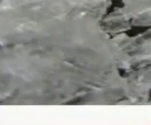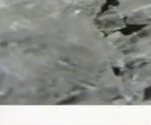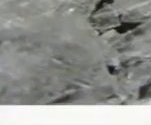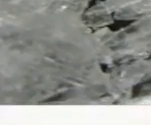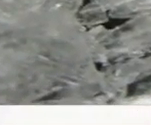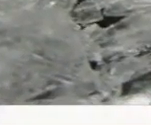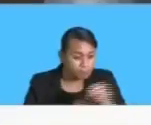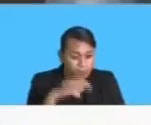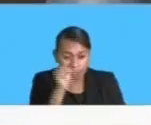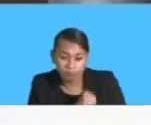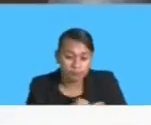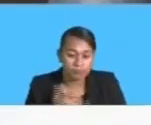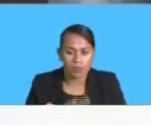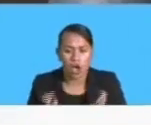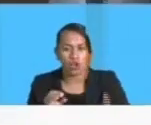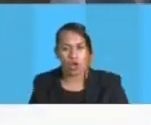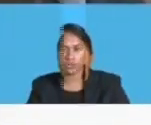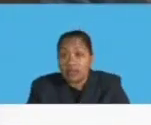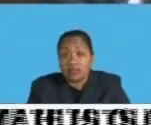in Parliament.